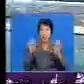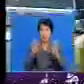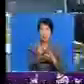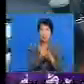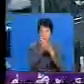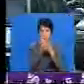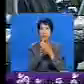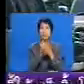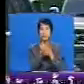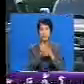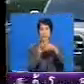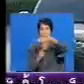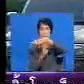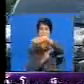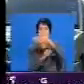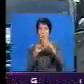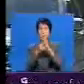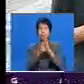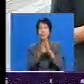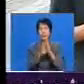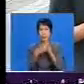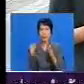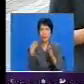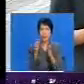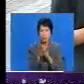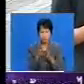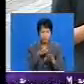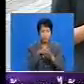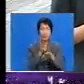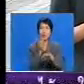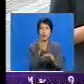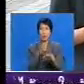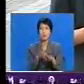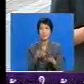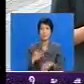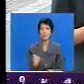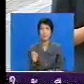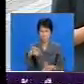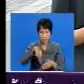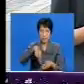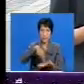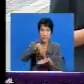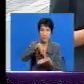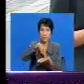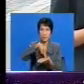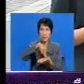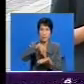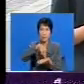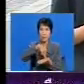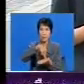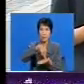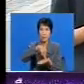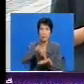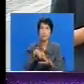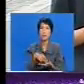เวณแยกรัชโยธินคล่องตัวยิ่งขึ้นบริเวณแยกรัชโยธินตรงจุดที่ดิฉันยืนอยู่นี้นะคะช่องทางนี้ปกติ